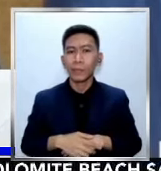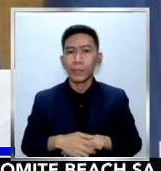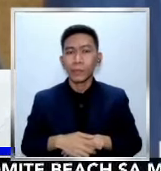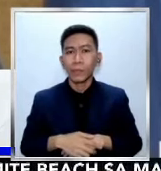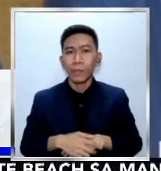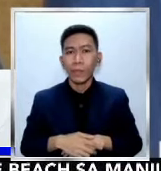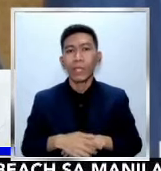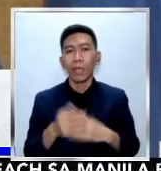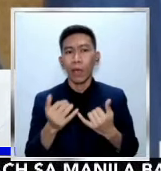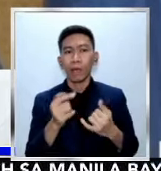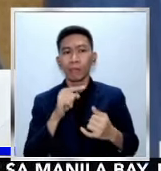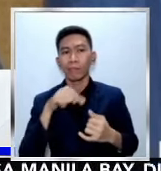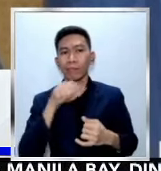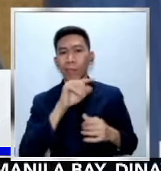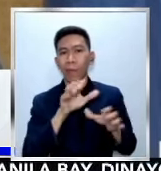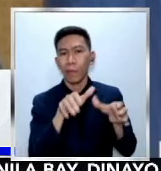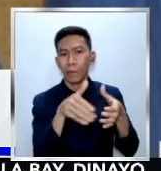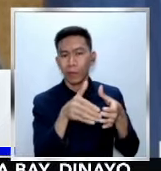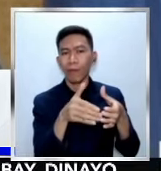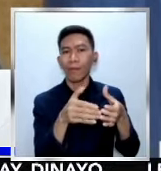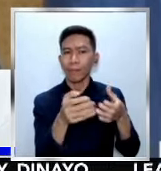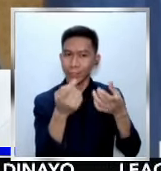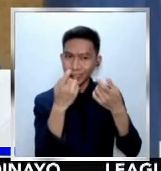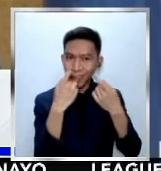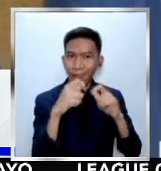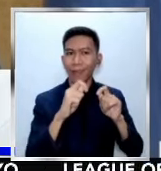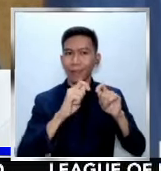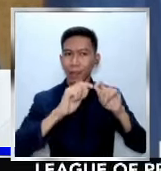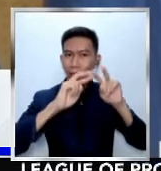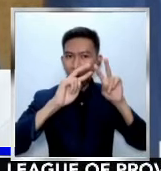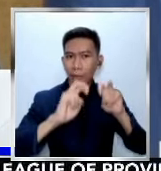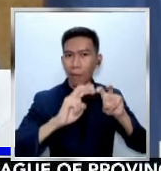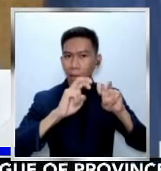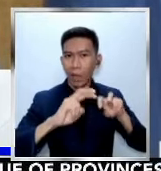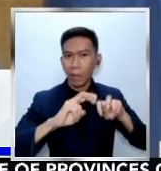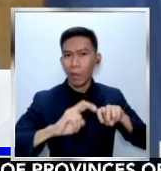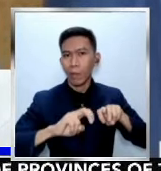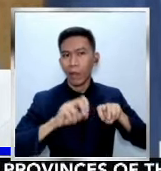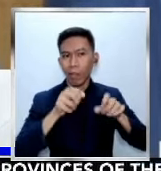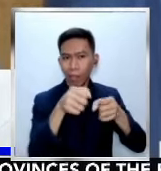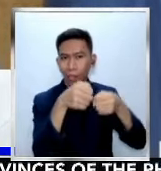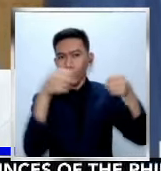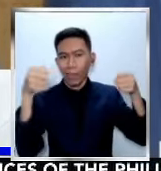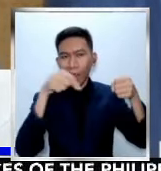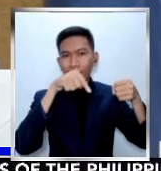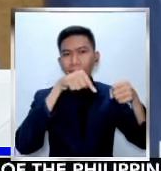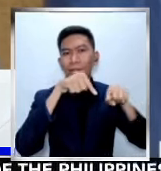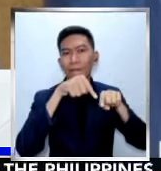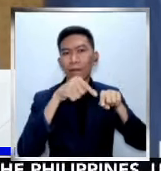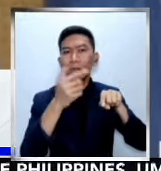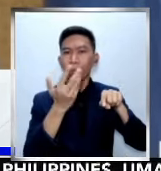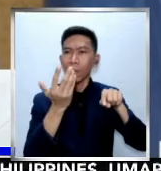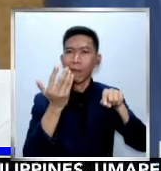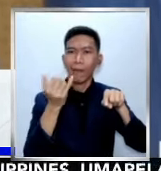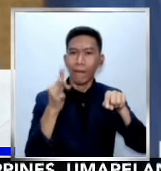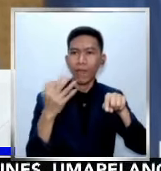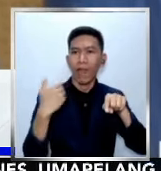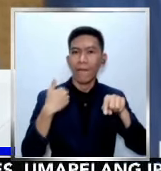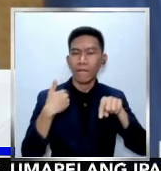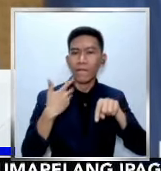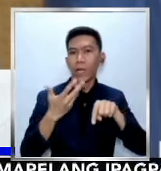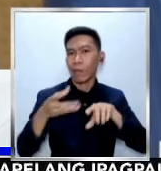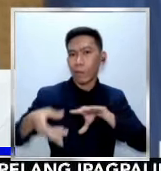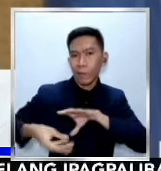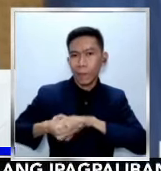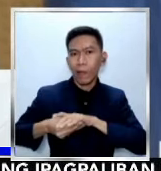isyo na may nangungurakot o kaya may nakakapera. But up to now, the committee has